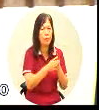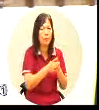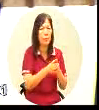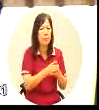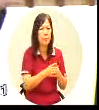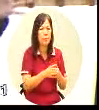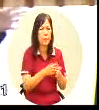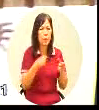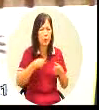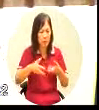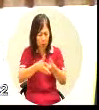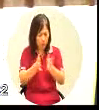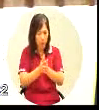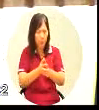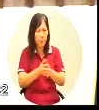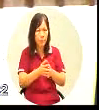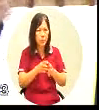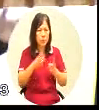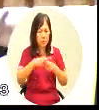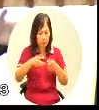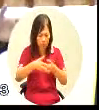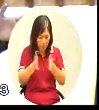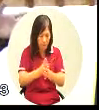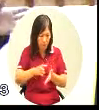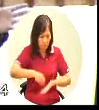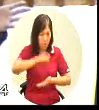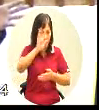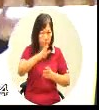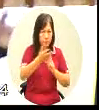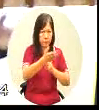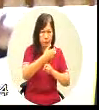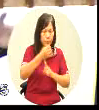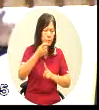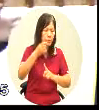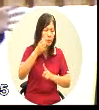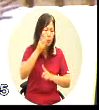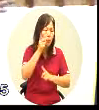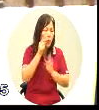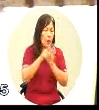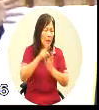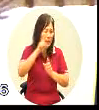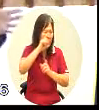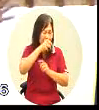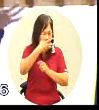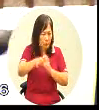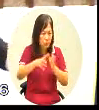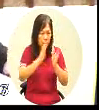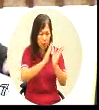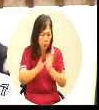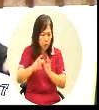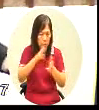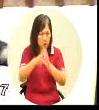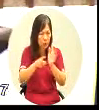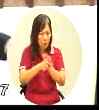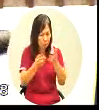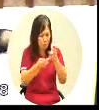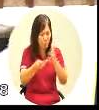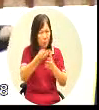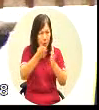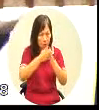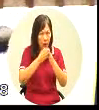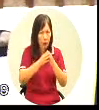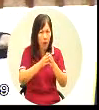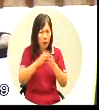门在小组提到的旗津的污水处理厂是不是有没有必要来升级一